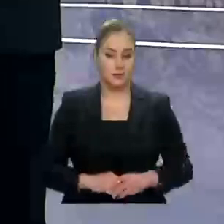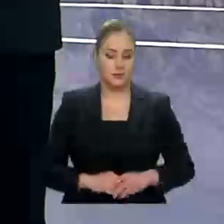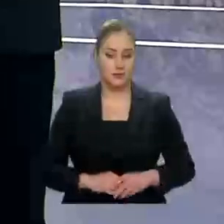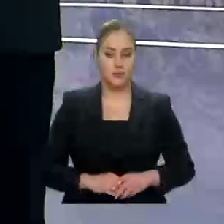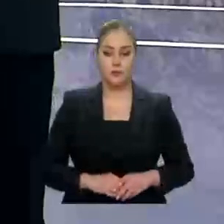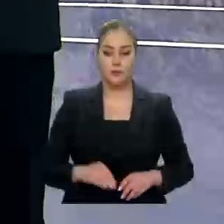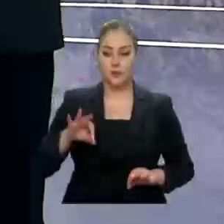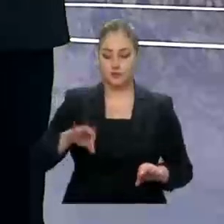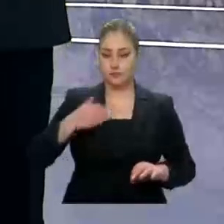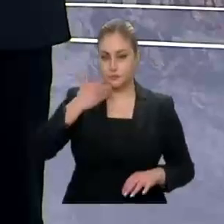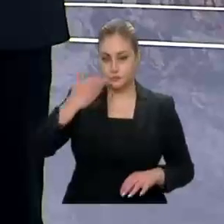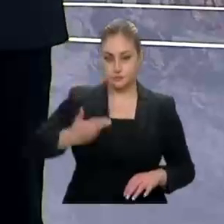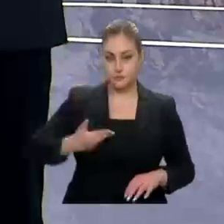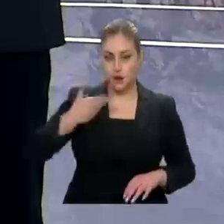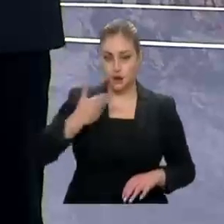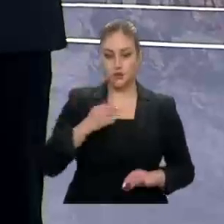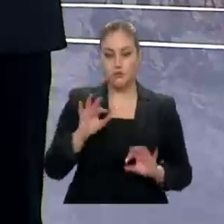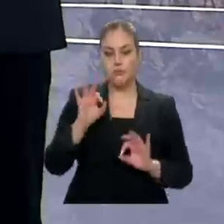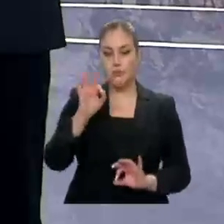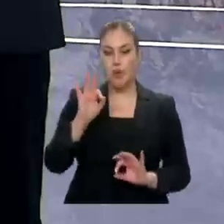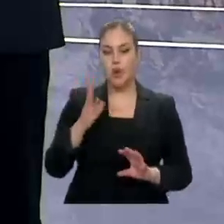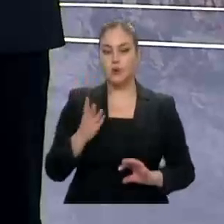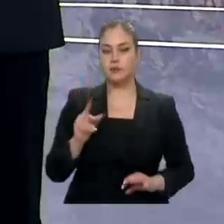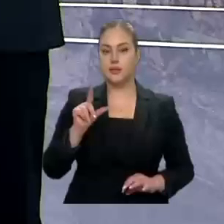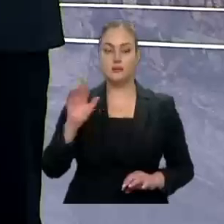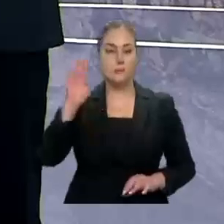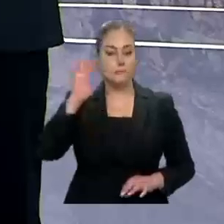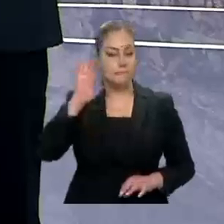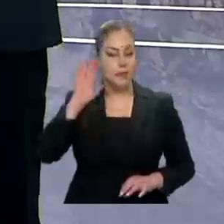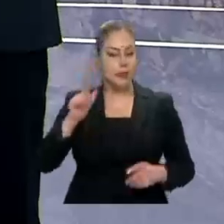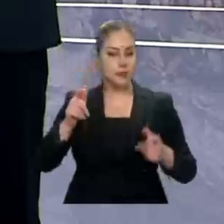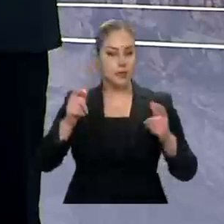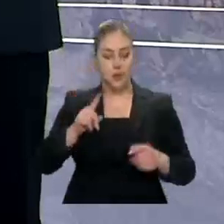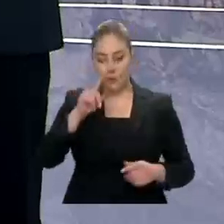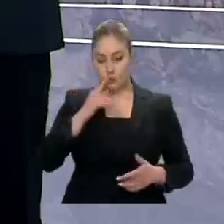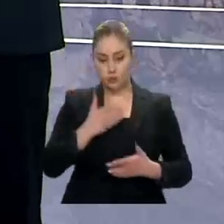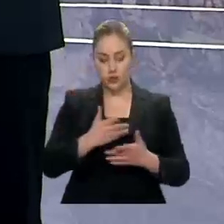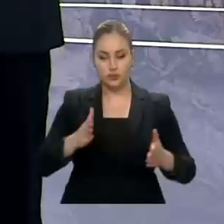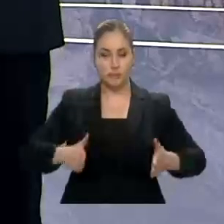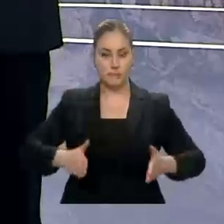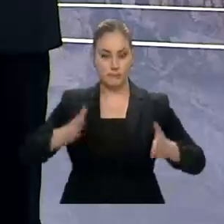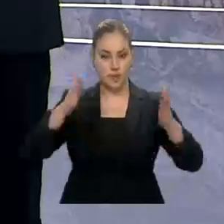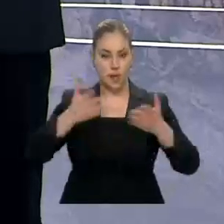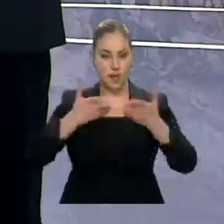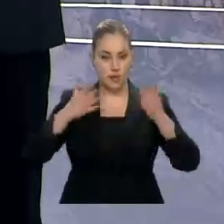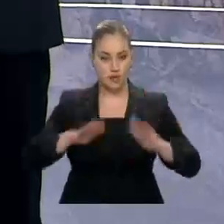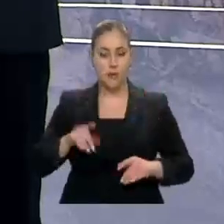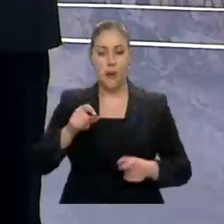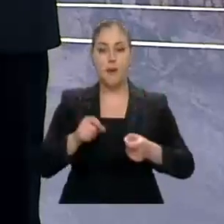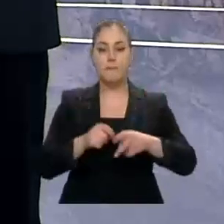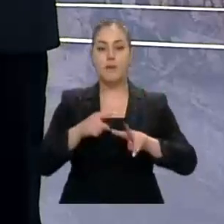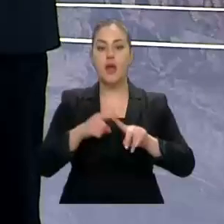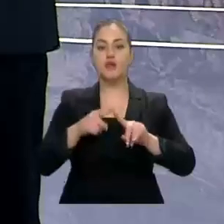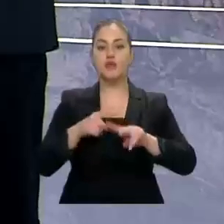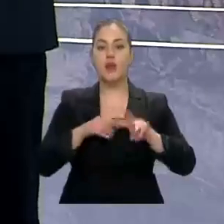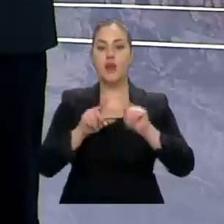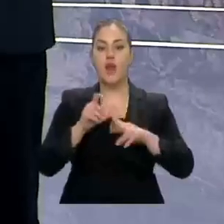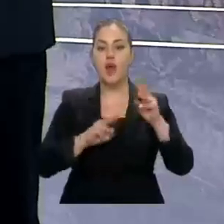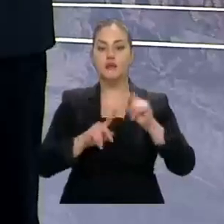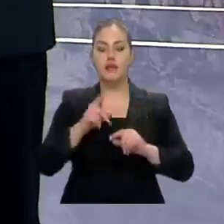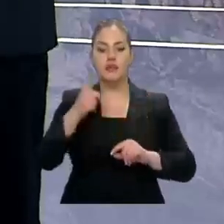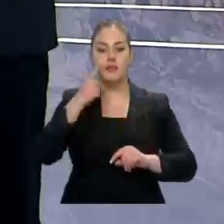Bakın şimdi anlatacağımız şey zaten böyle olması gerekiyor. Malatya'da yüzlerce bina yıkıldı biliyorsunuz. Fakat Battalgazi Devlet